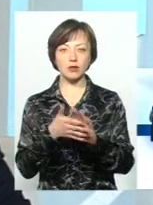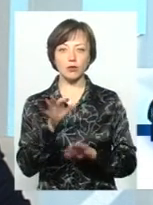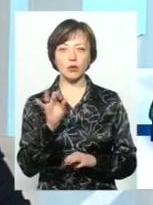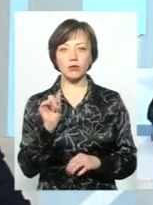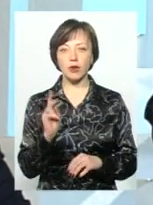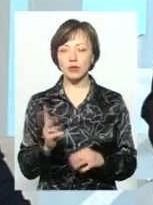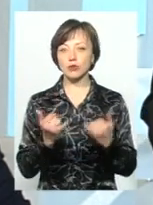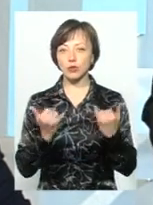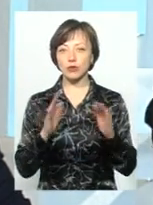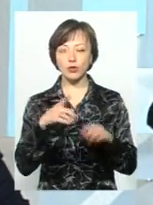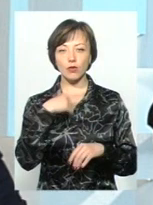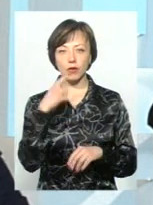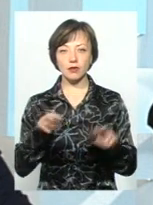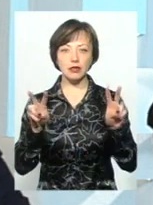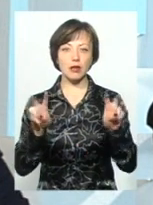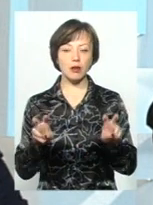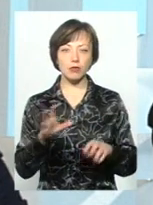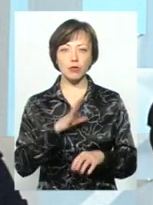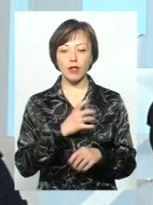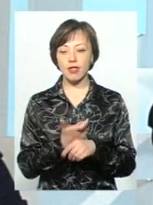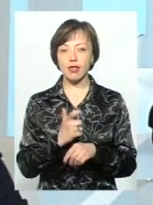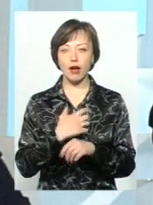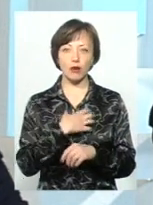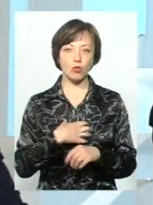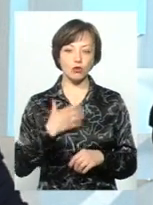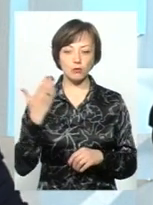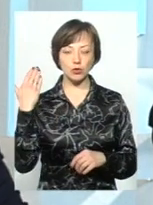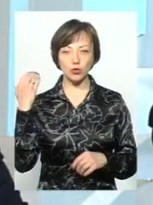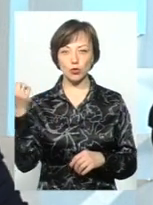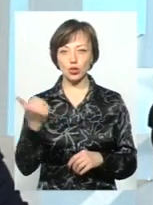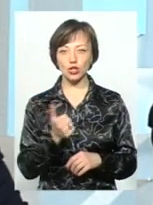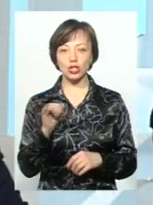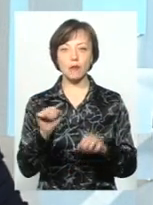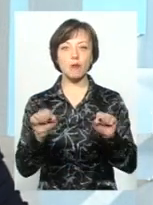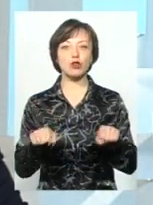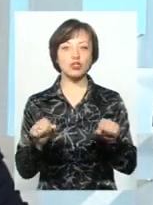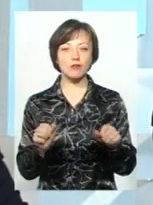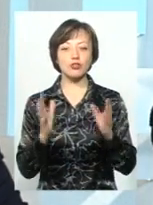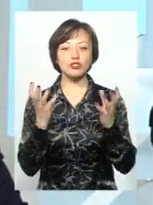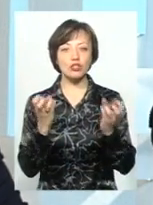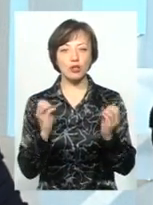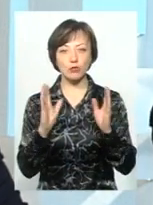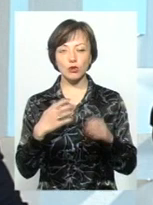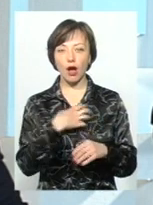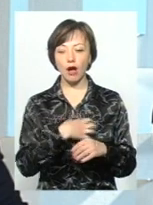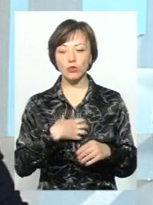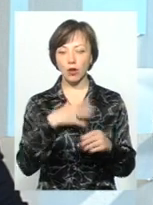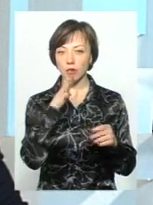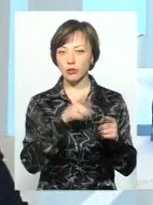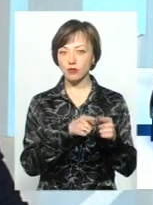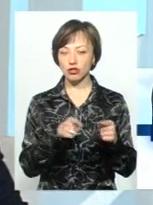Сьогодні ми будемо говорити про ту тему, яка була найактуальнішою минулого тижня, і, можливо, вона буде ще актуальною певний час.